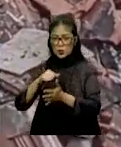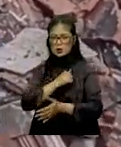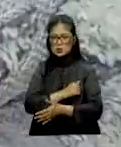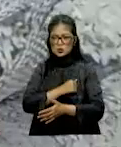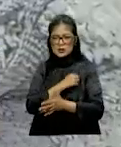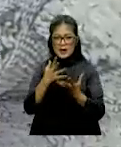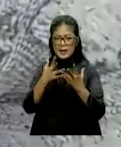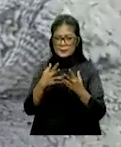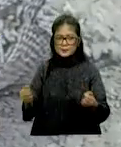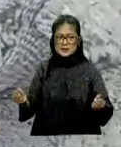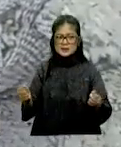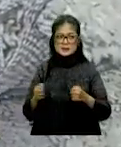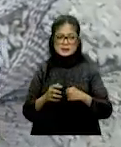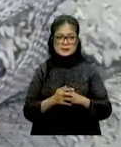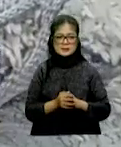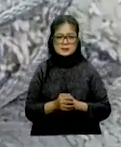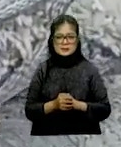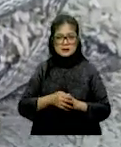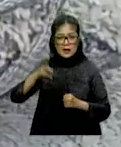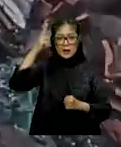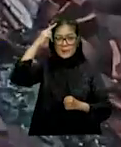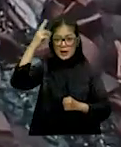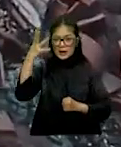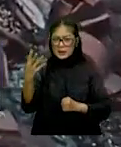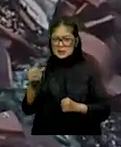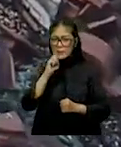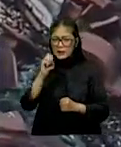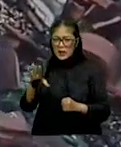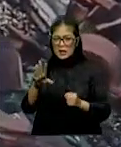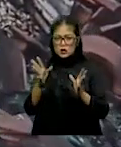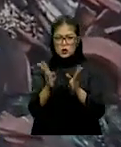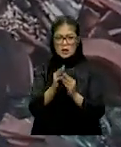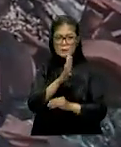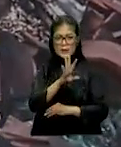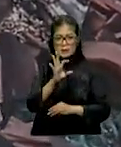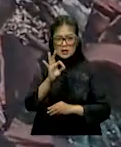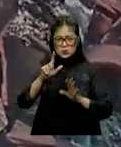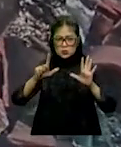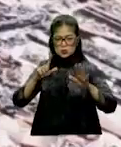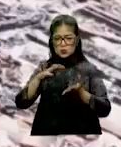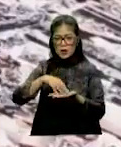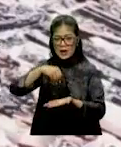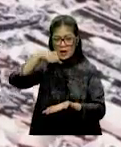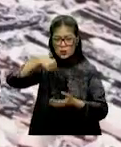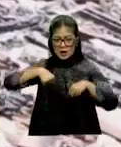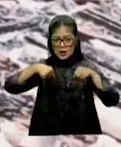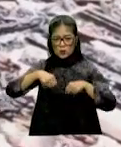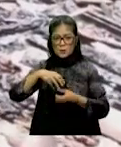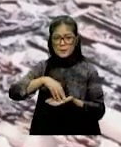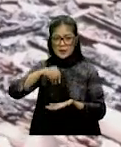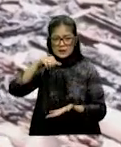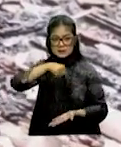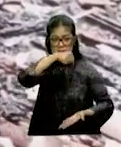terbakar. Menurut Kades tempat, total ada 407 karung beras masing-masing berisi 10 kg. Dari jumlah